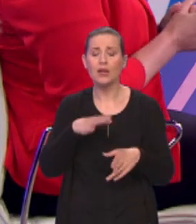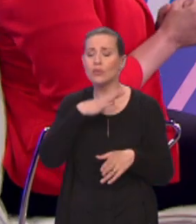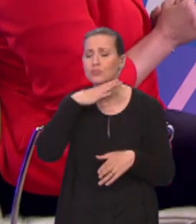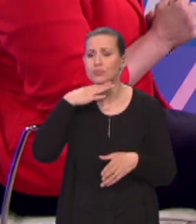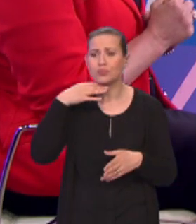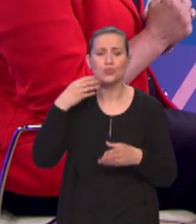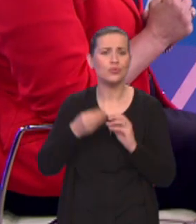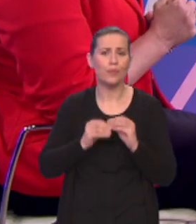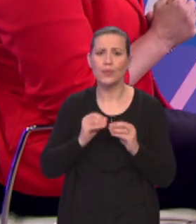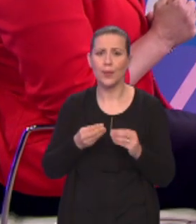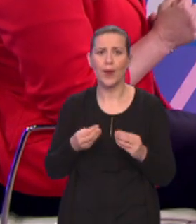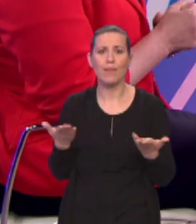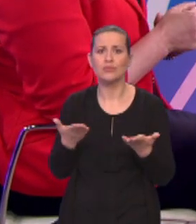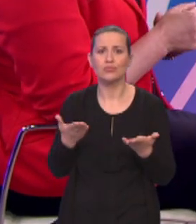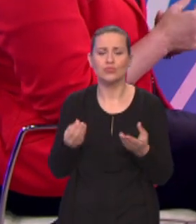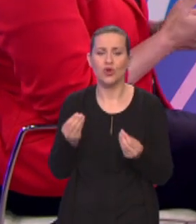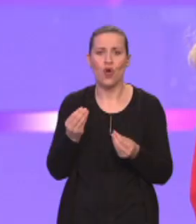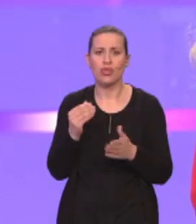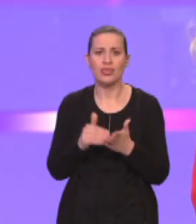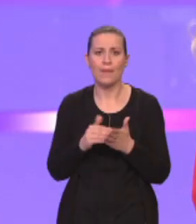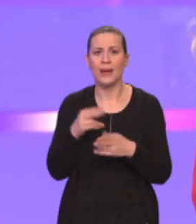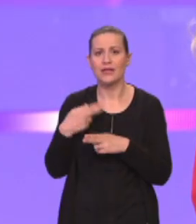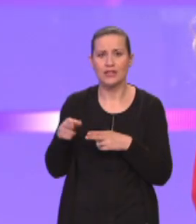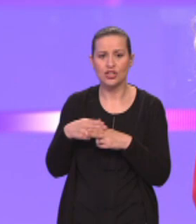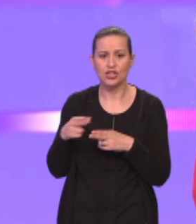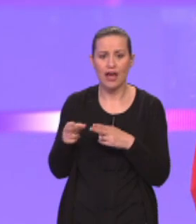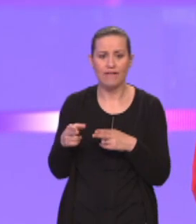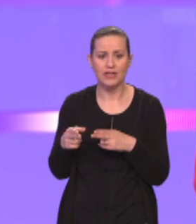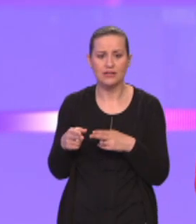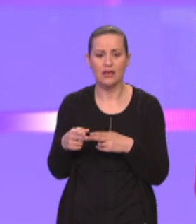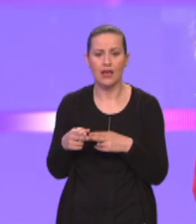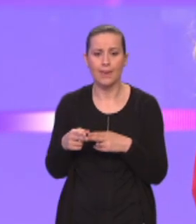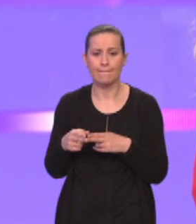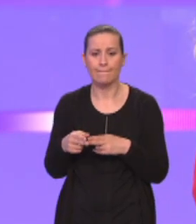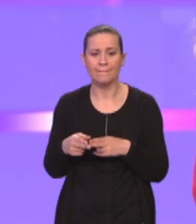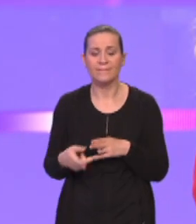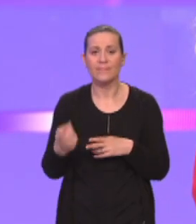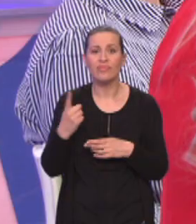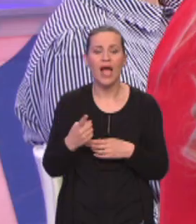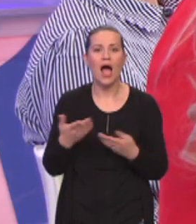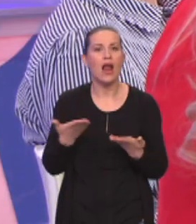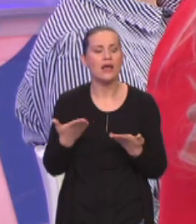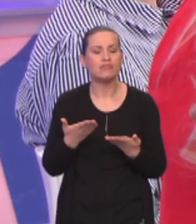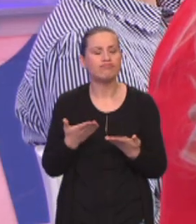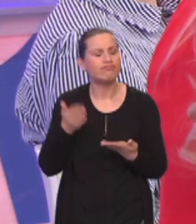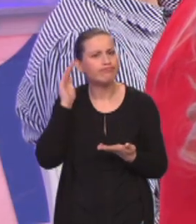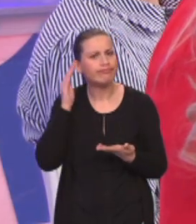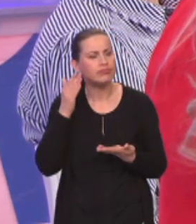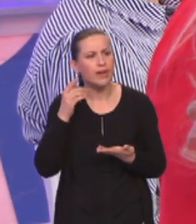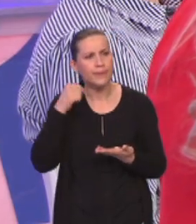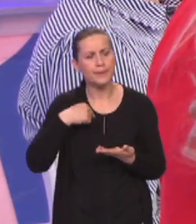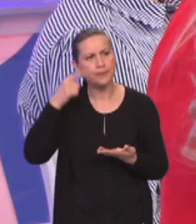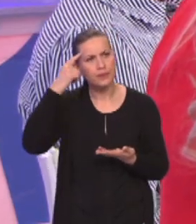problema koje treba rješavati i koje treba tematizirati. Ali evo sad kad vas slušam, da, opet si mislim,